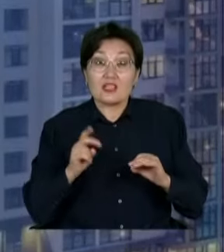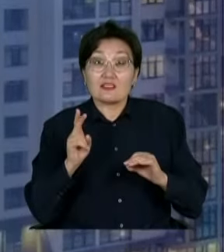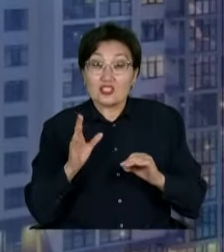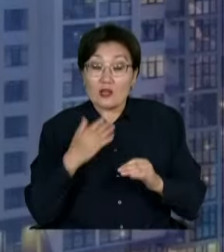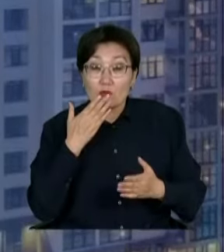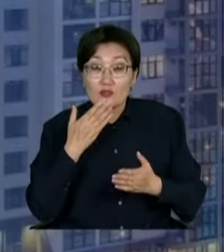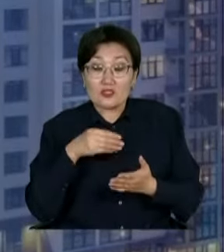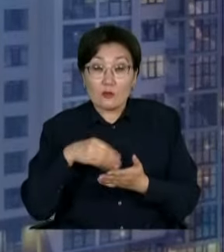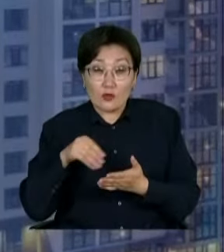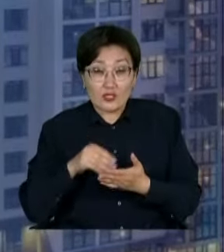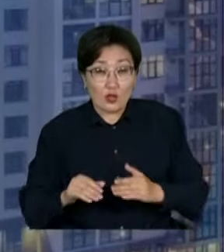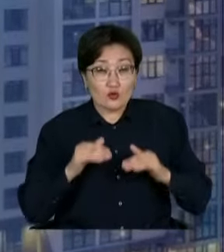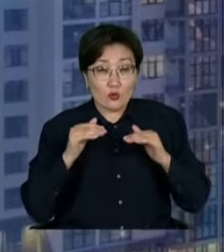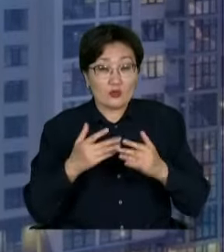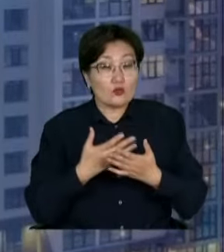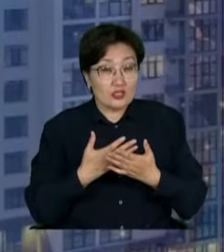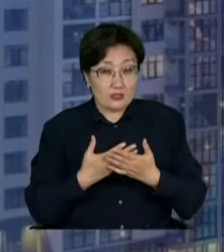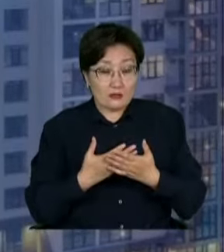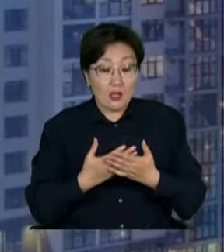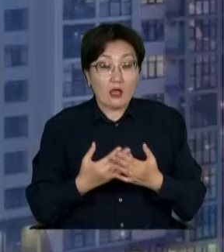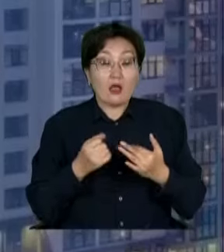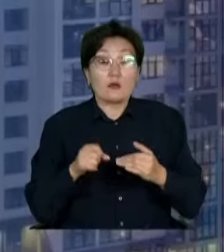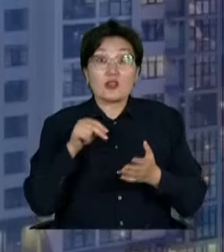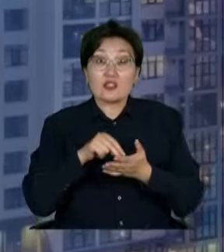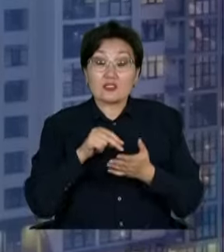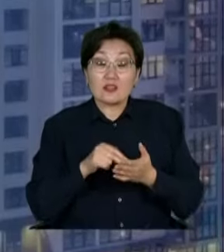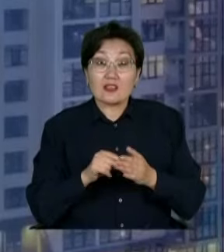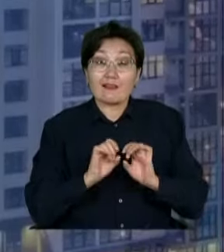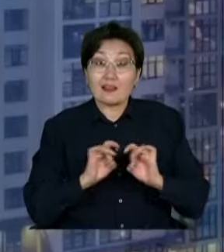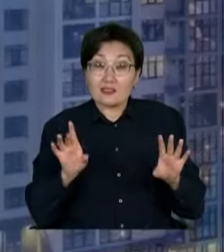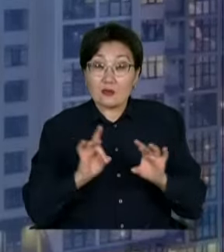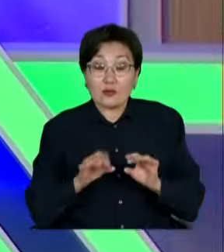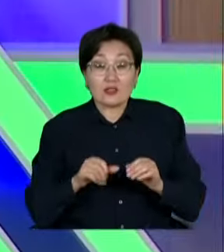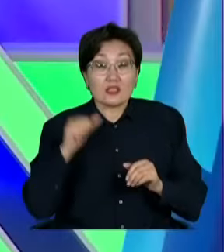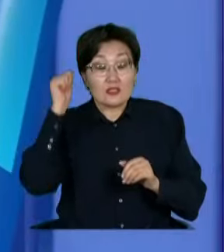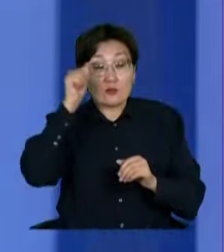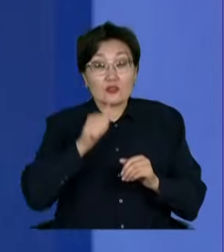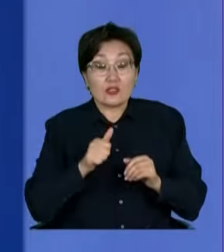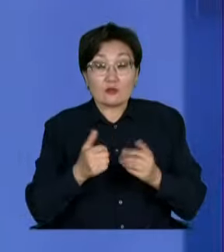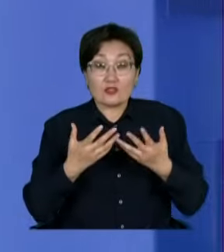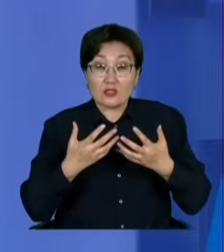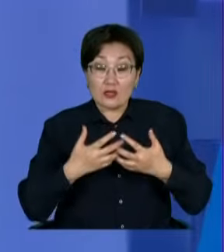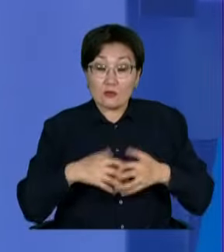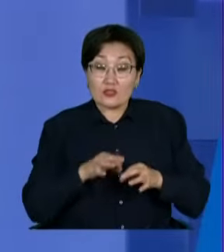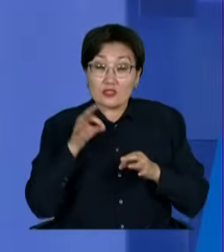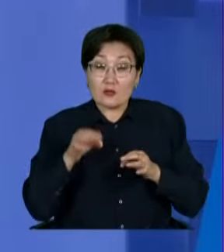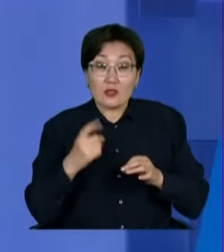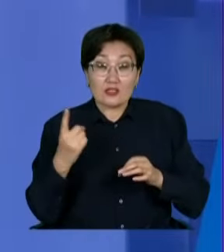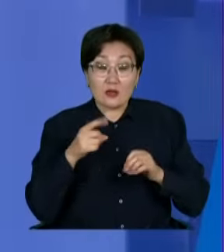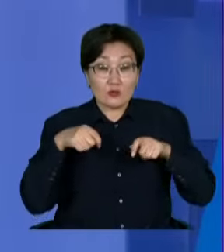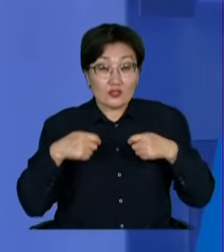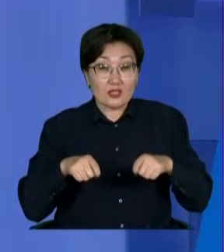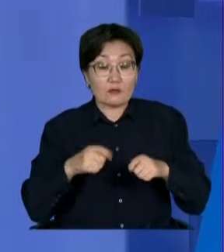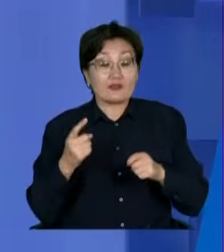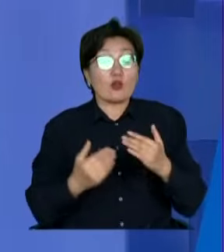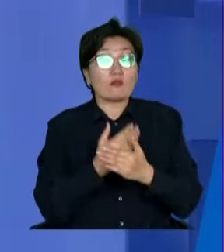деген сұраныстың жоғары екенін байқатады. Ал бағаларына тоқталар болсақ, жылдық мәнде өңірлер бөлінісінде алғашқы нарықтағы